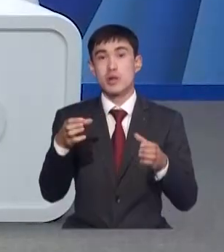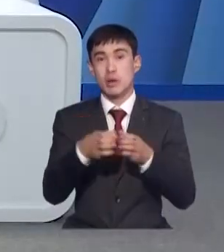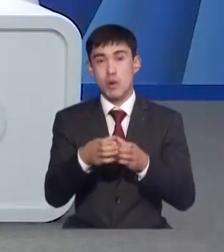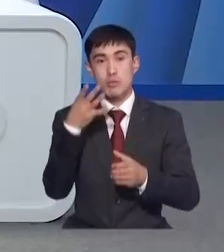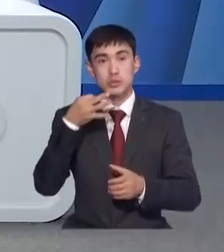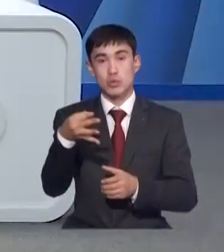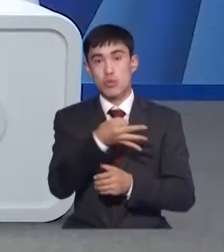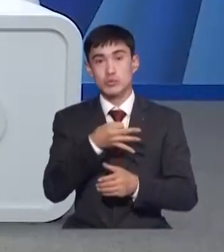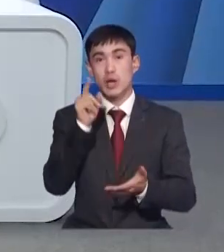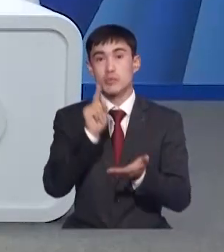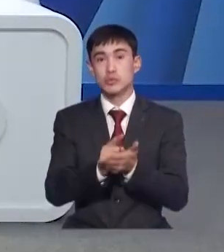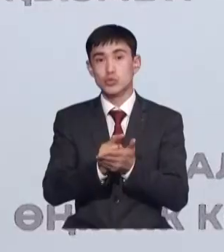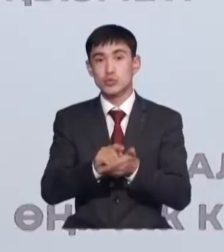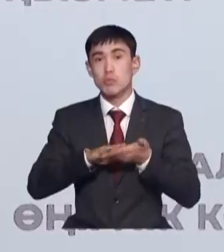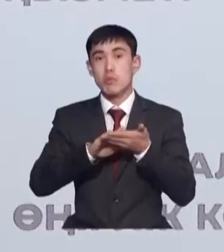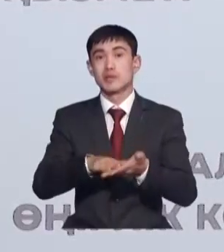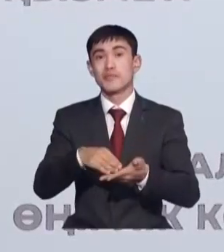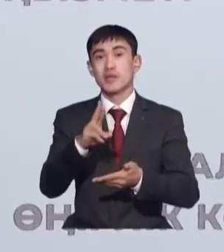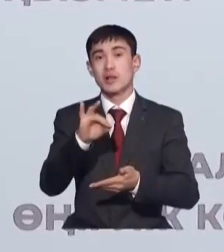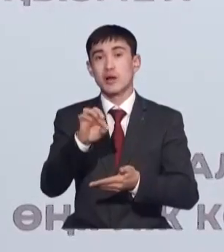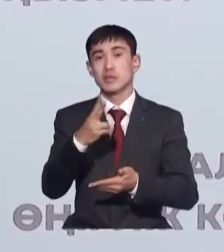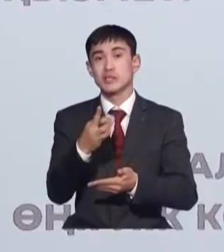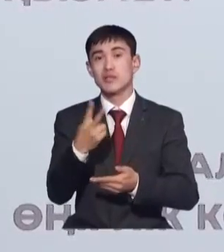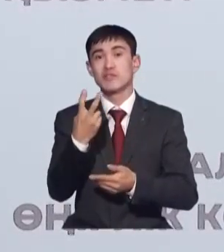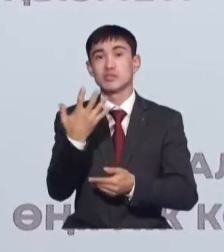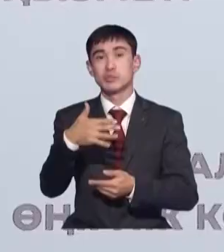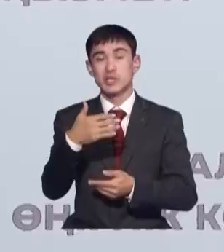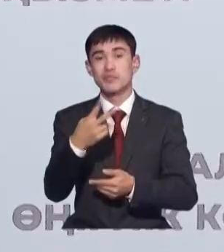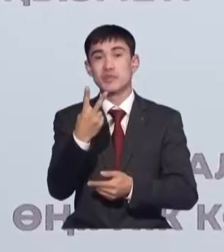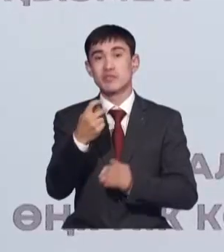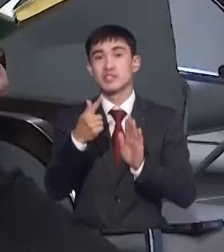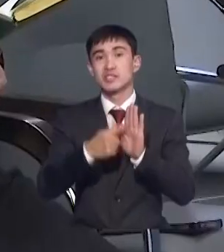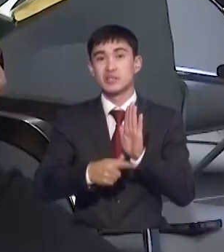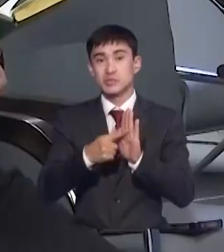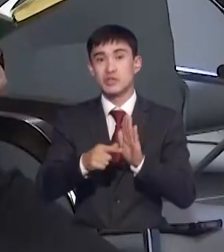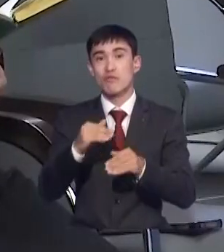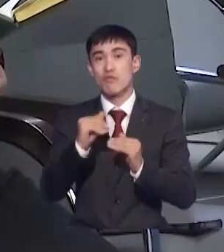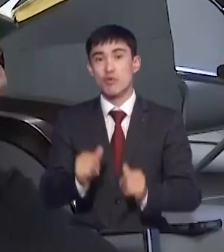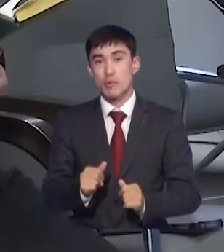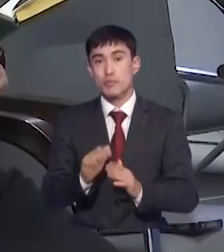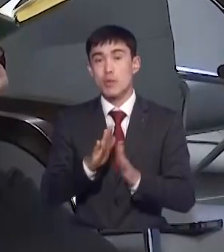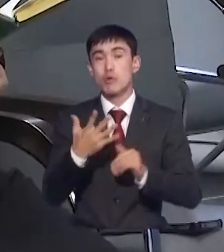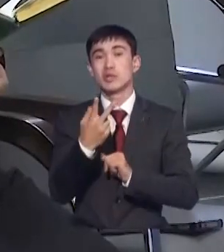третьему этапу в Алматинской области обязуются подать декларацию по 250 и